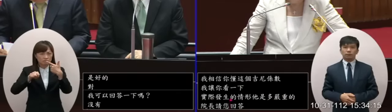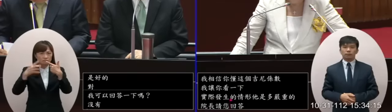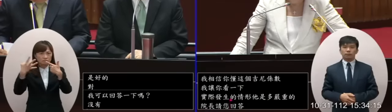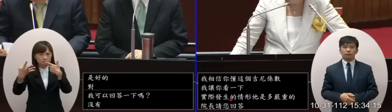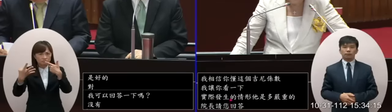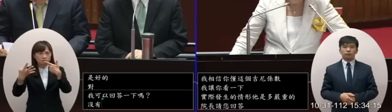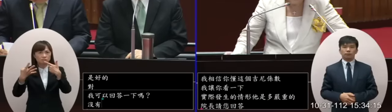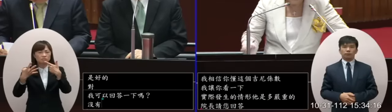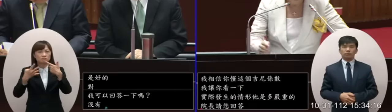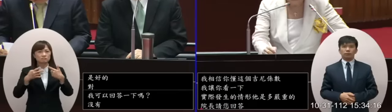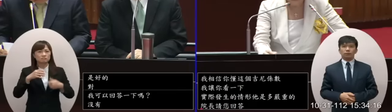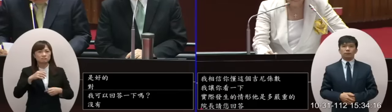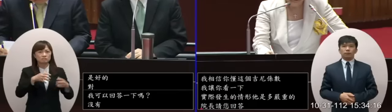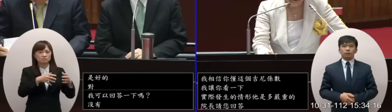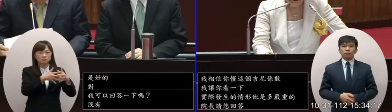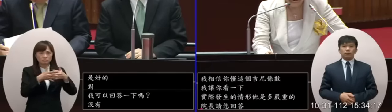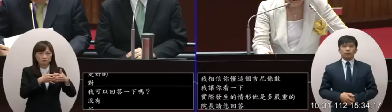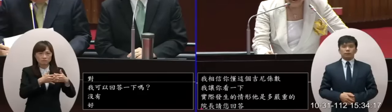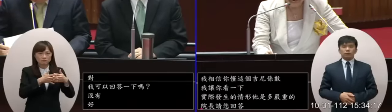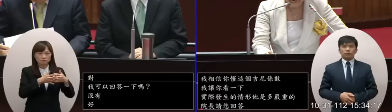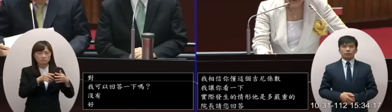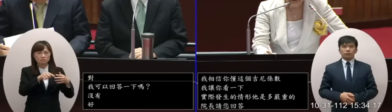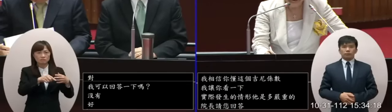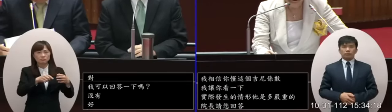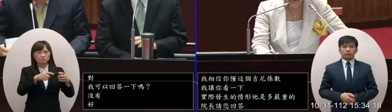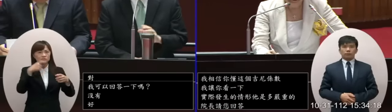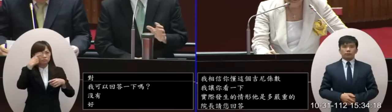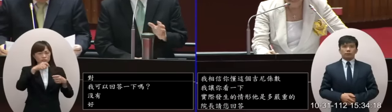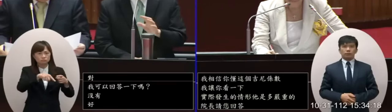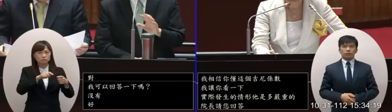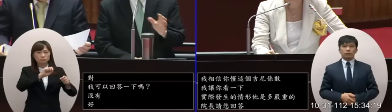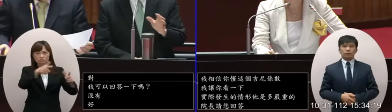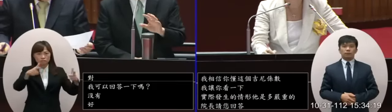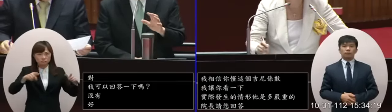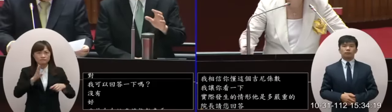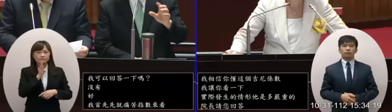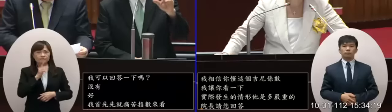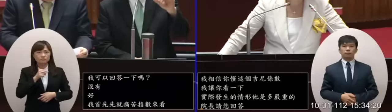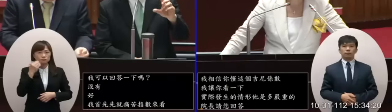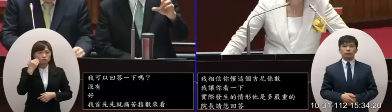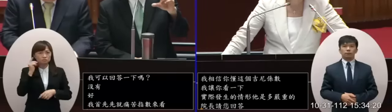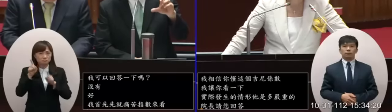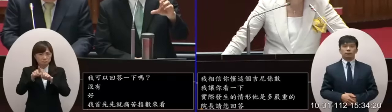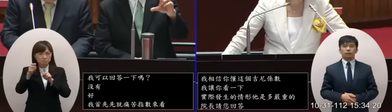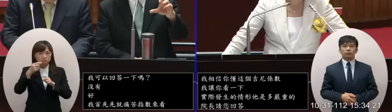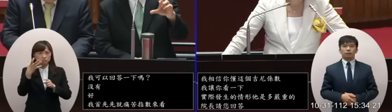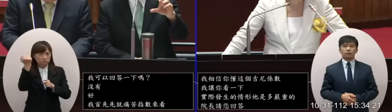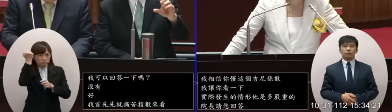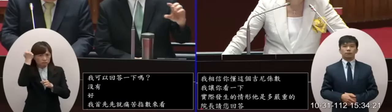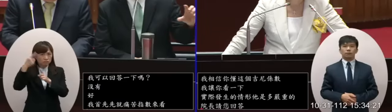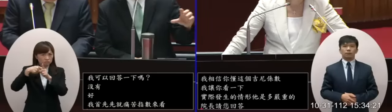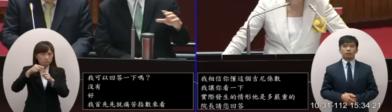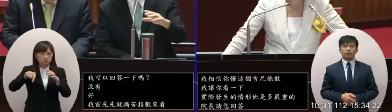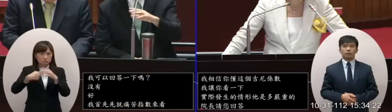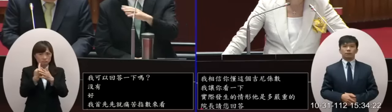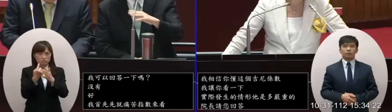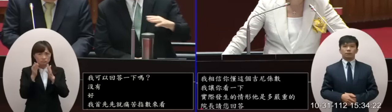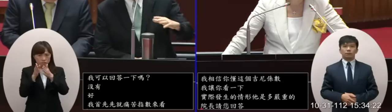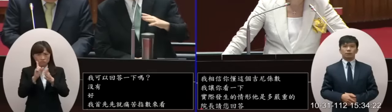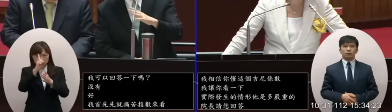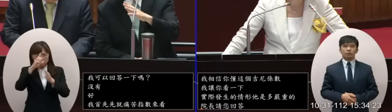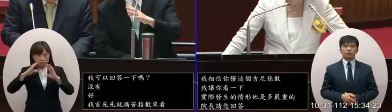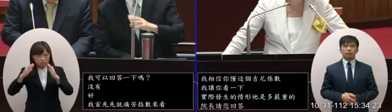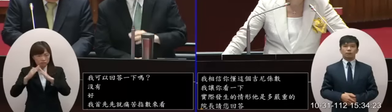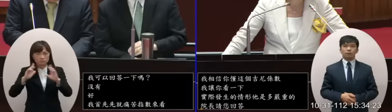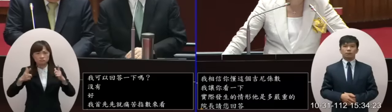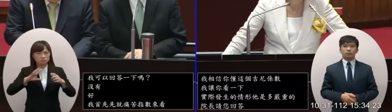是7.5%，欧元国家是10.7%哈，所以我觉得要看痛苦指数，不能够单看一个国家的变化，应该要看